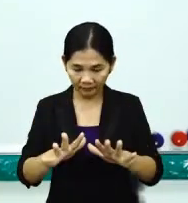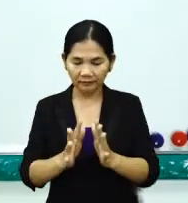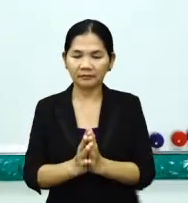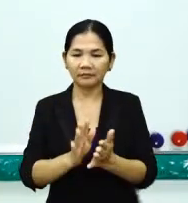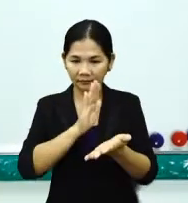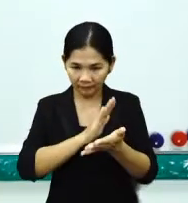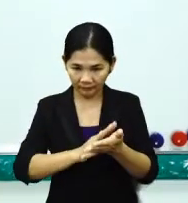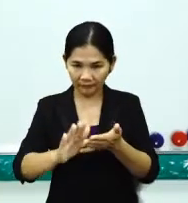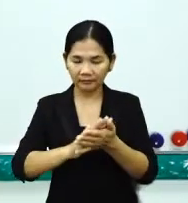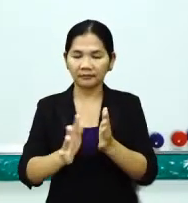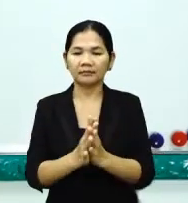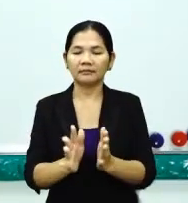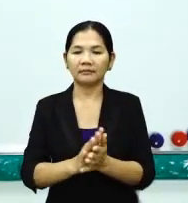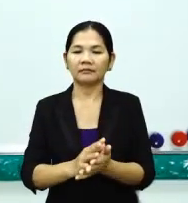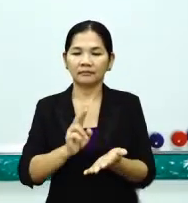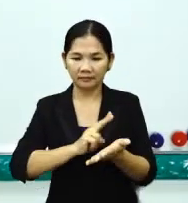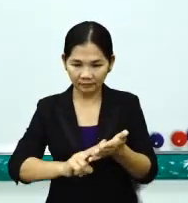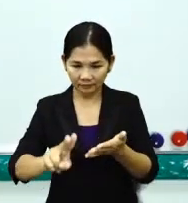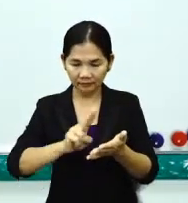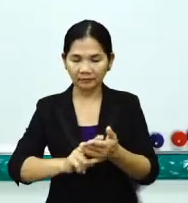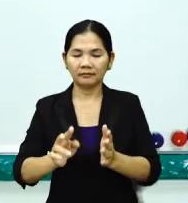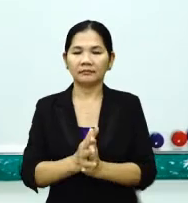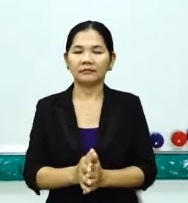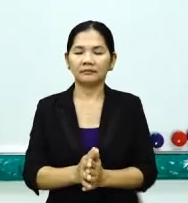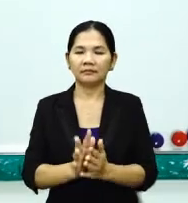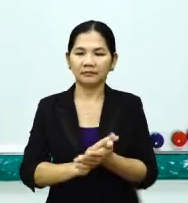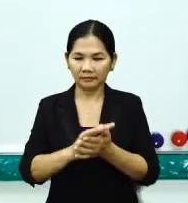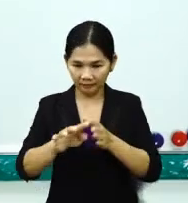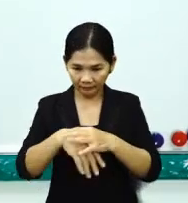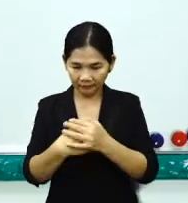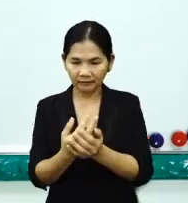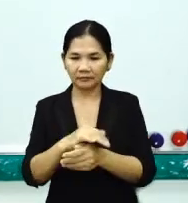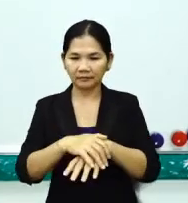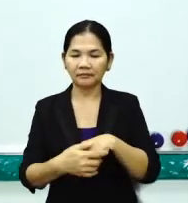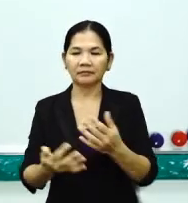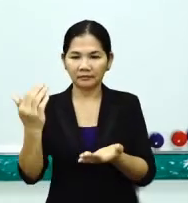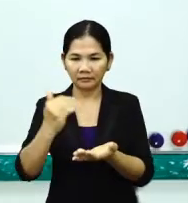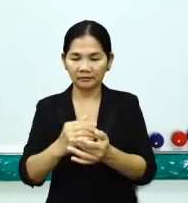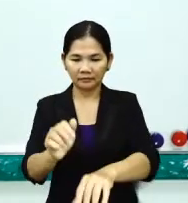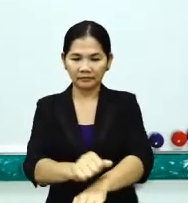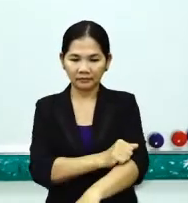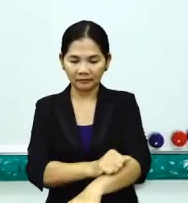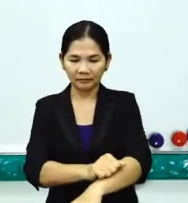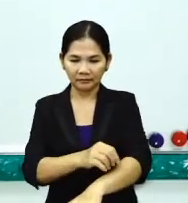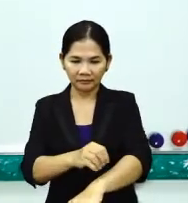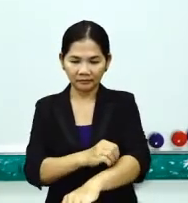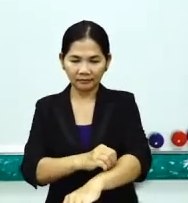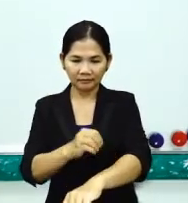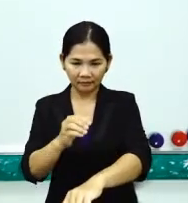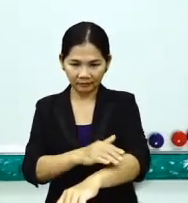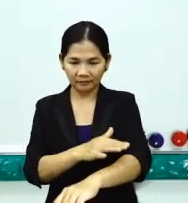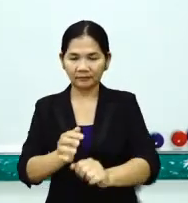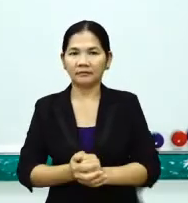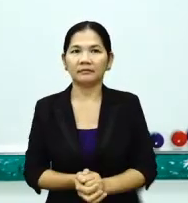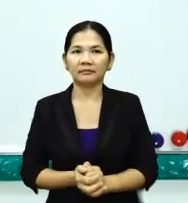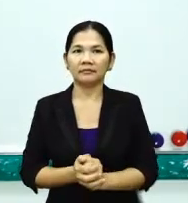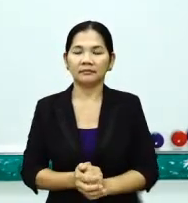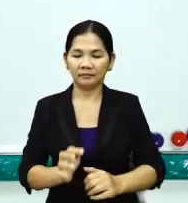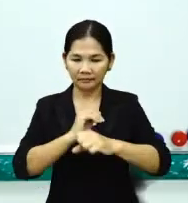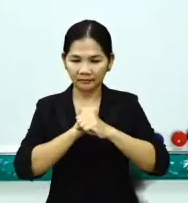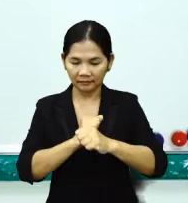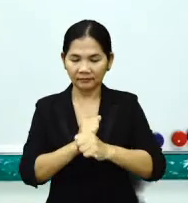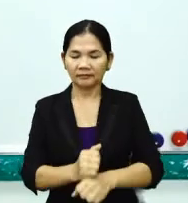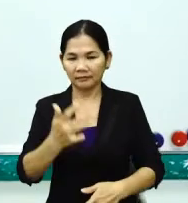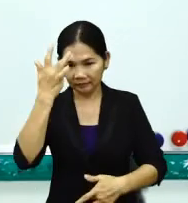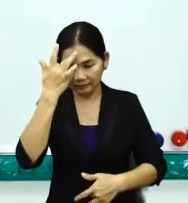nè Chà chìa bị xe nó công phê nha con Ô xa liên đại bà nhật nhóc chư môi sạp bú à có rực ở chén Chà nắm bây mà ca luôn